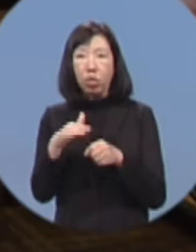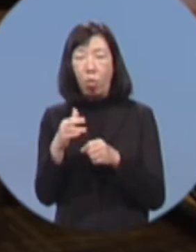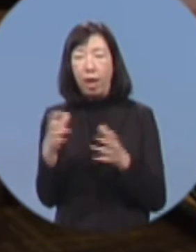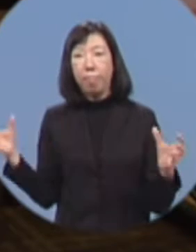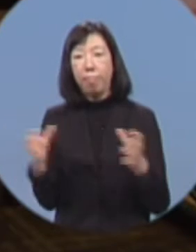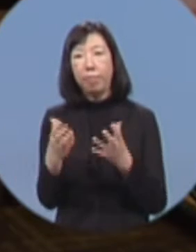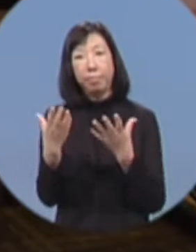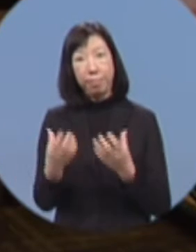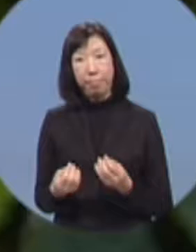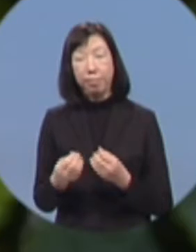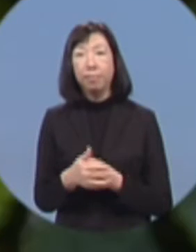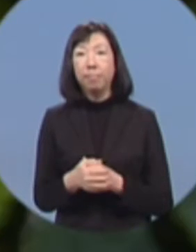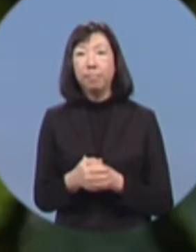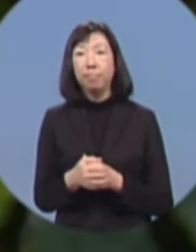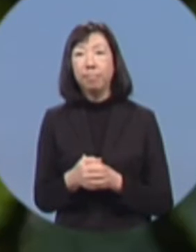参加しました。